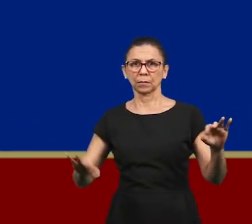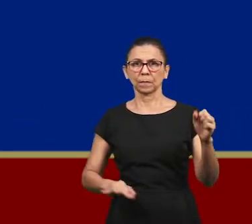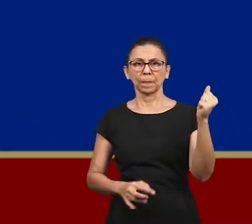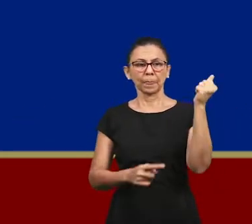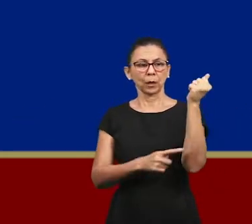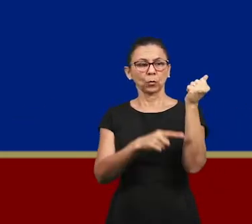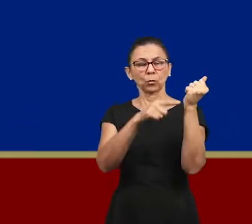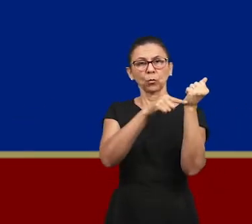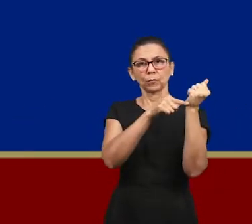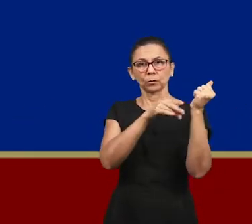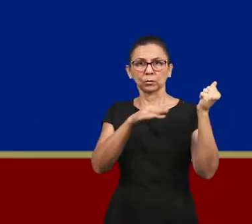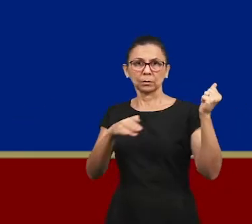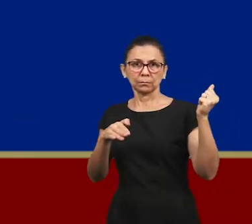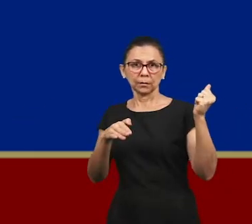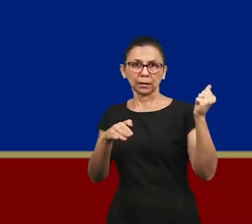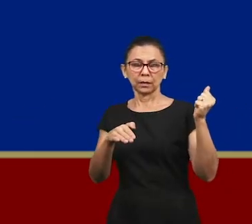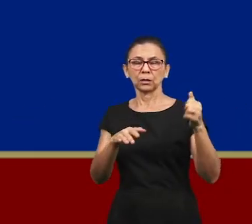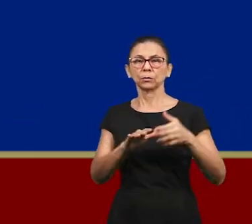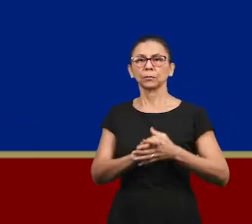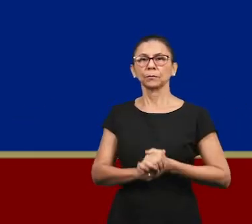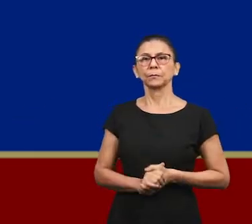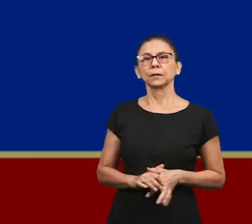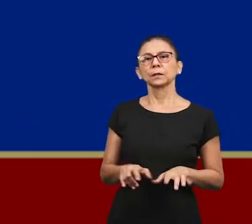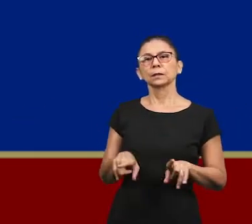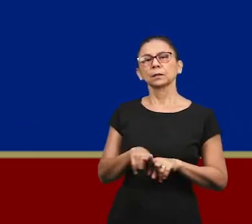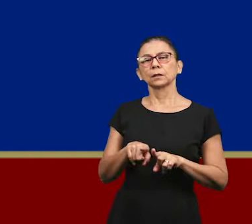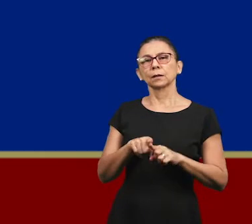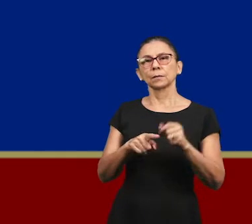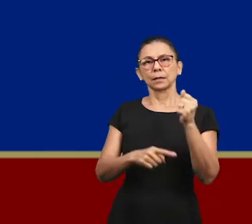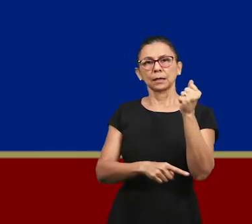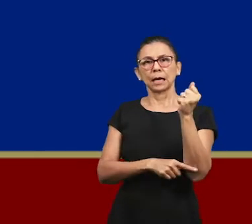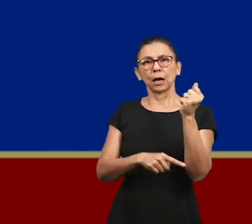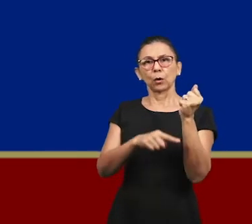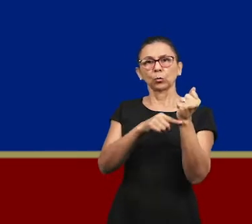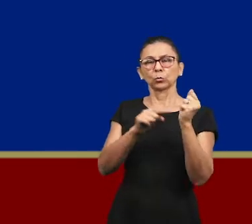ему 1.5 локтя, и высота ему 1.5 локтя».